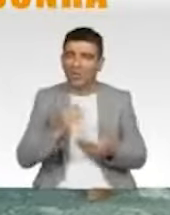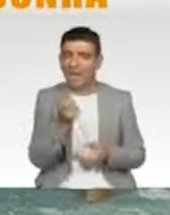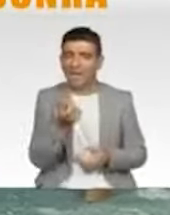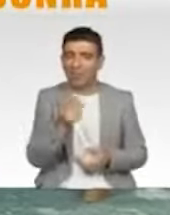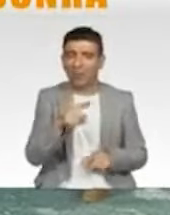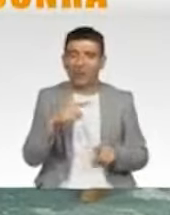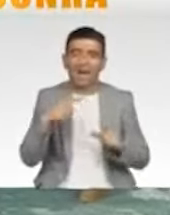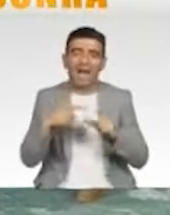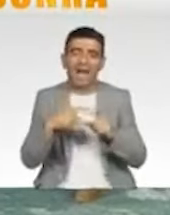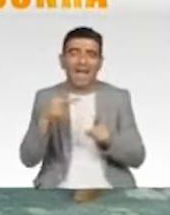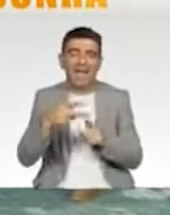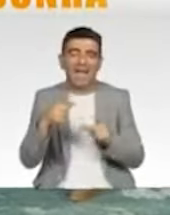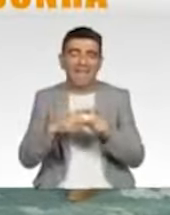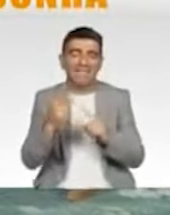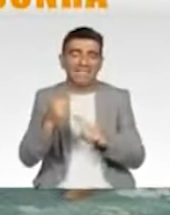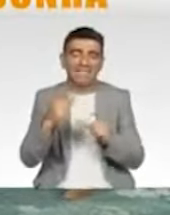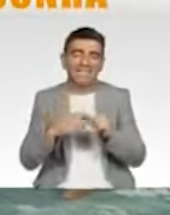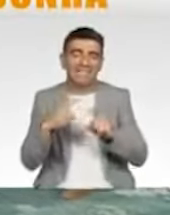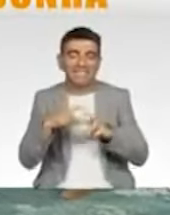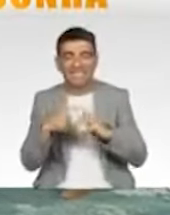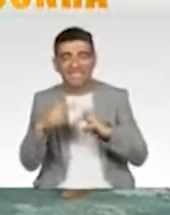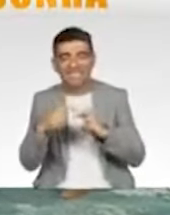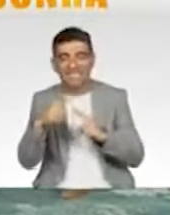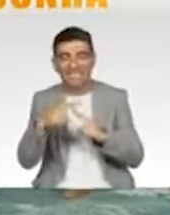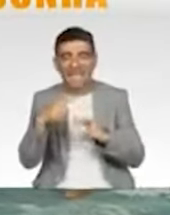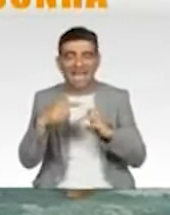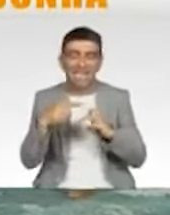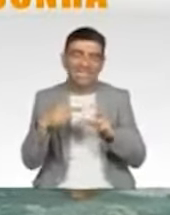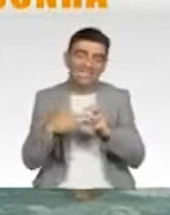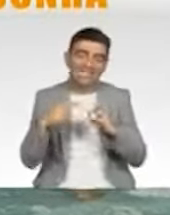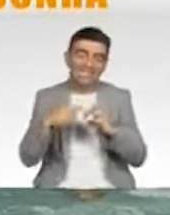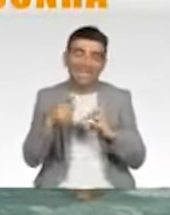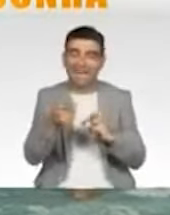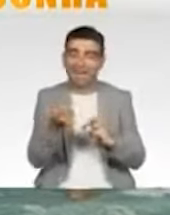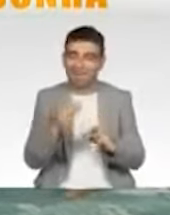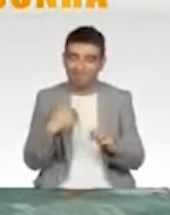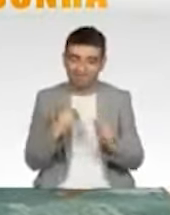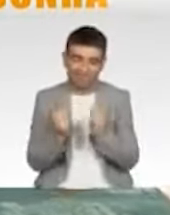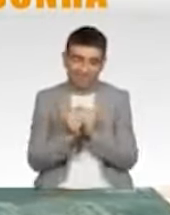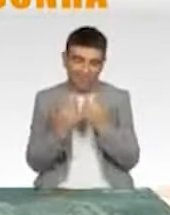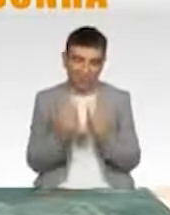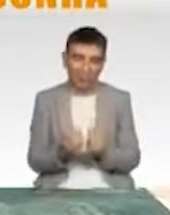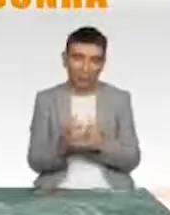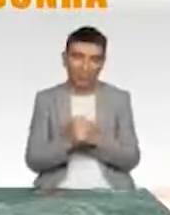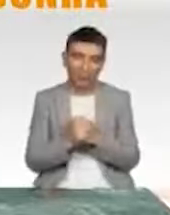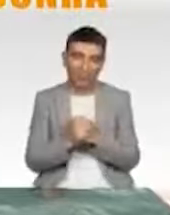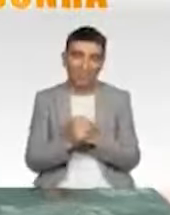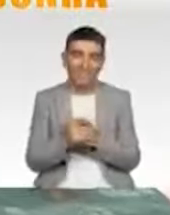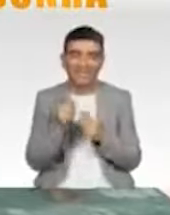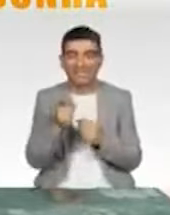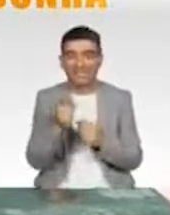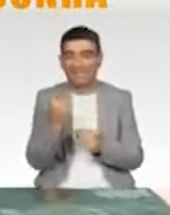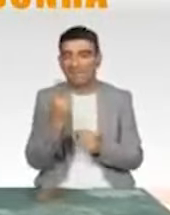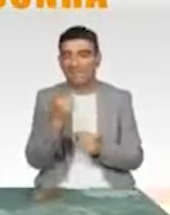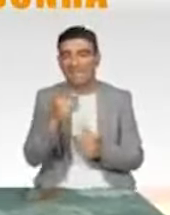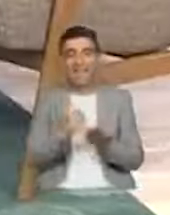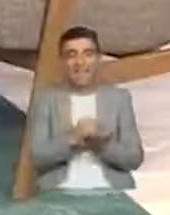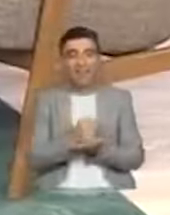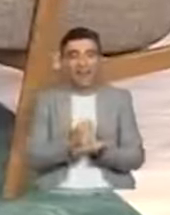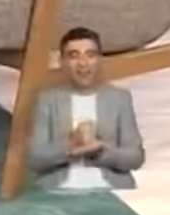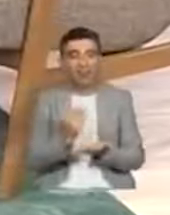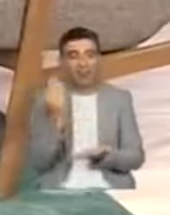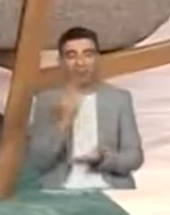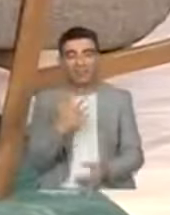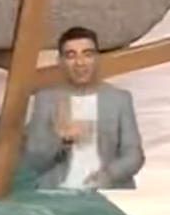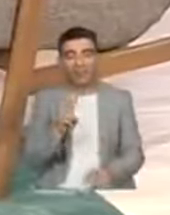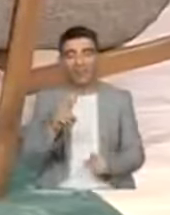sonra Ezgi Sertel bizlerle birlikte olacak efendim. Konuklarıma geçmeden önce sizi bir Trabzon'a götürmek istiyorum,